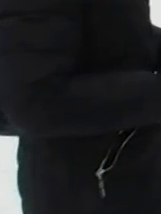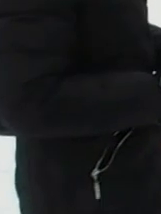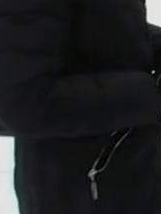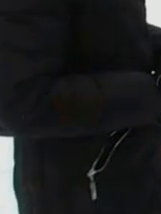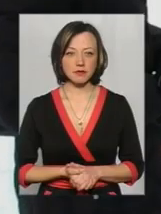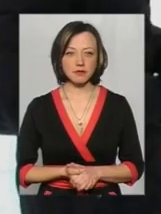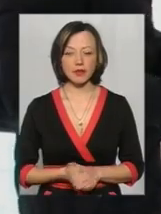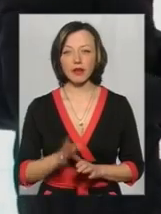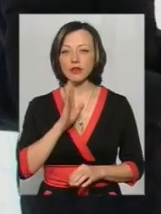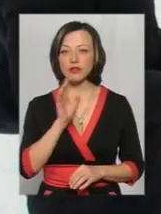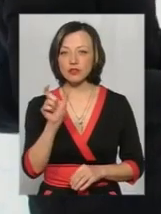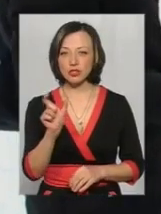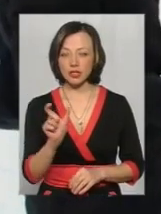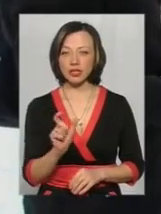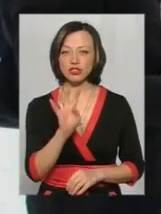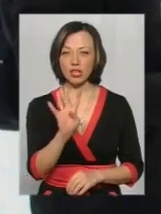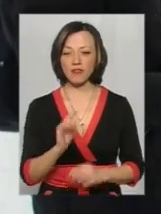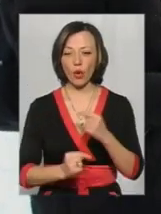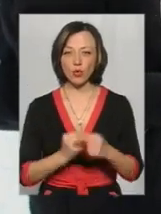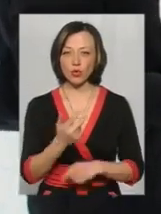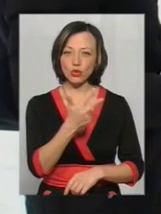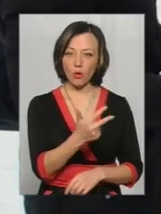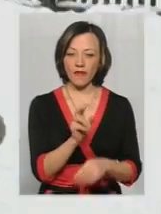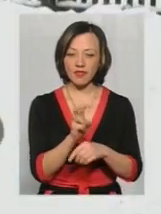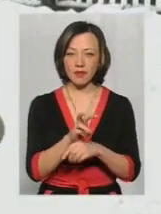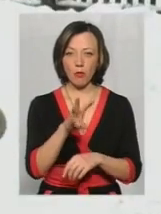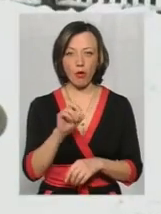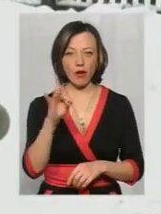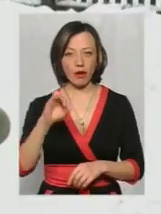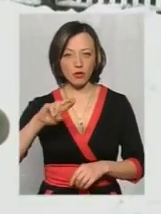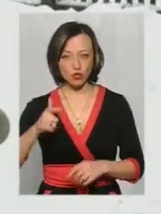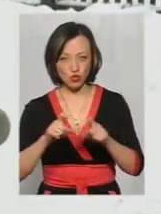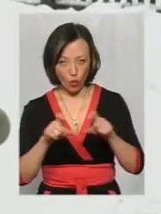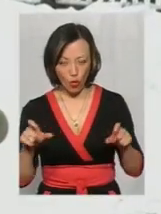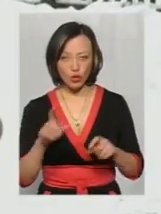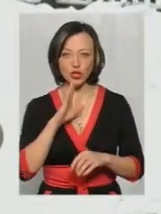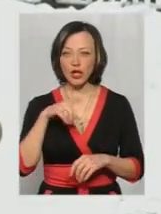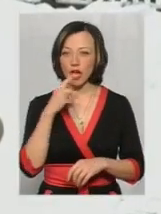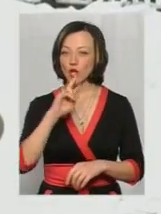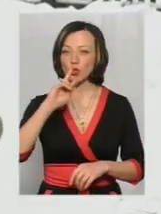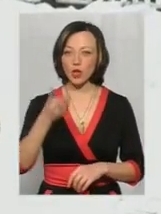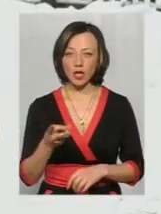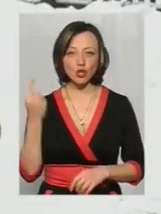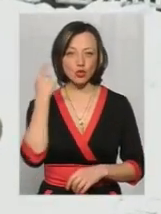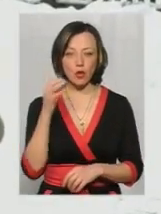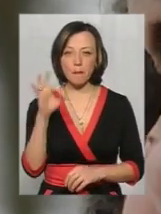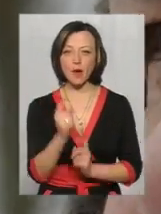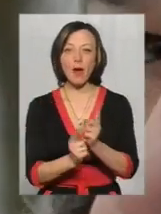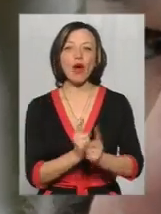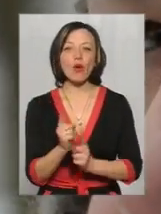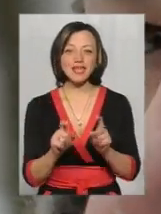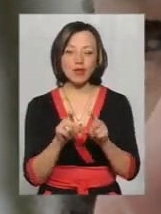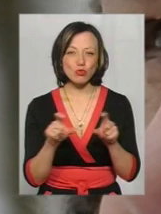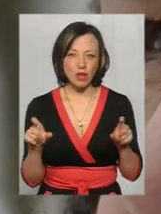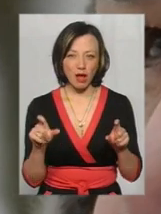У Марії Соколовської четверо онуків, троє з яких відвідують Мокрецьку школу. Жінка каже, вже другий рік чує про реорганізацію